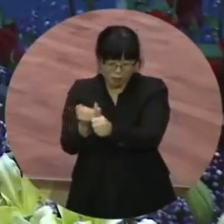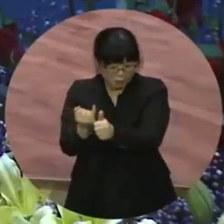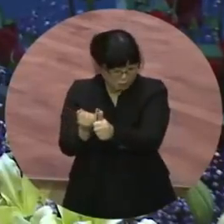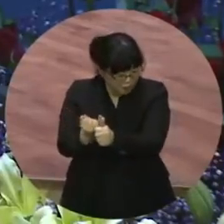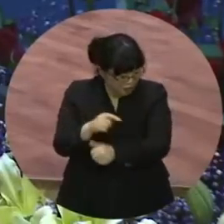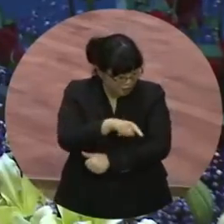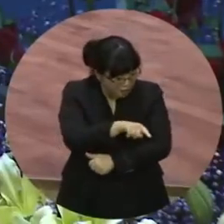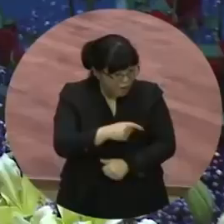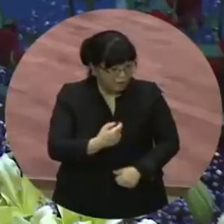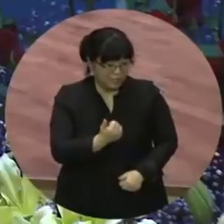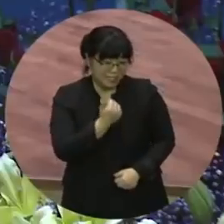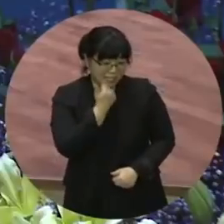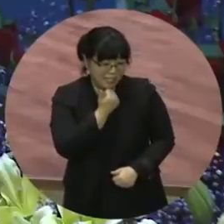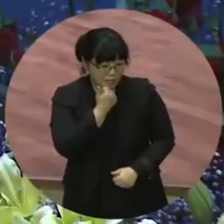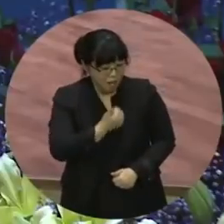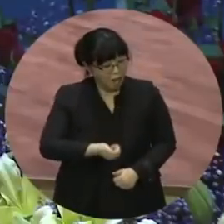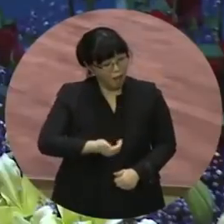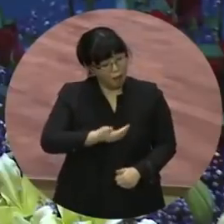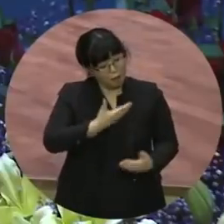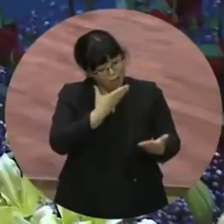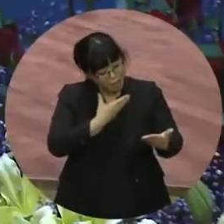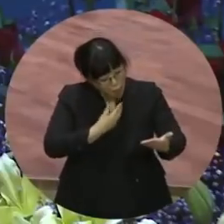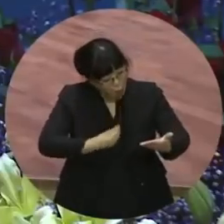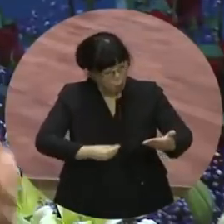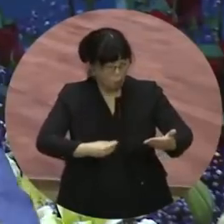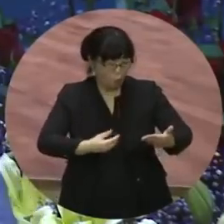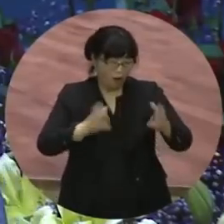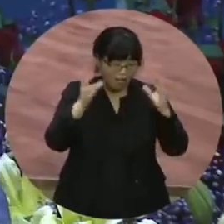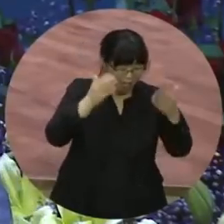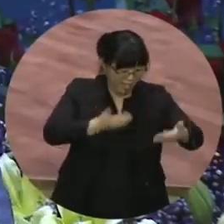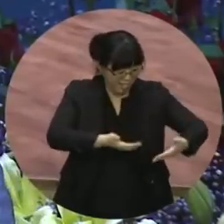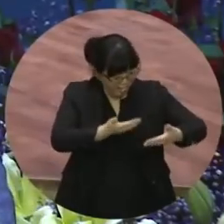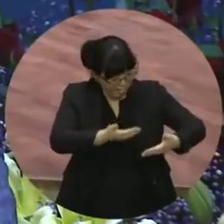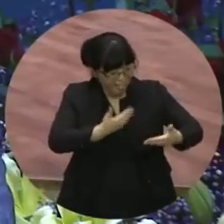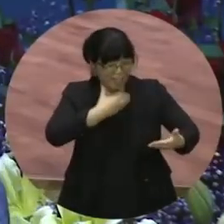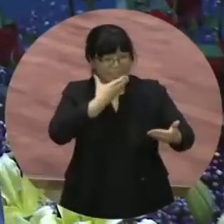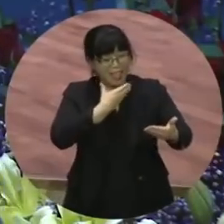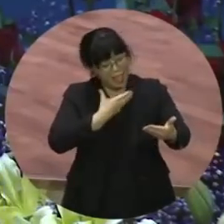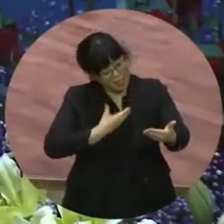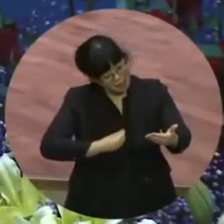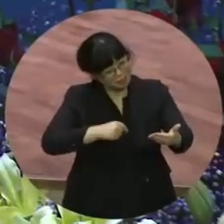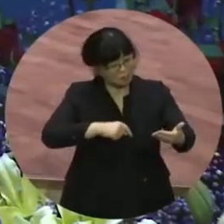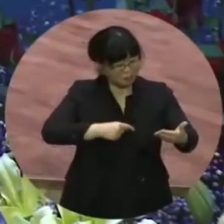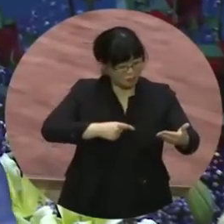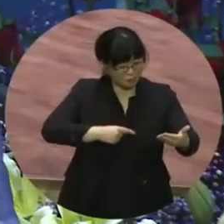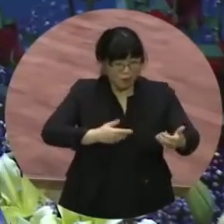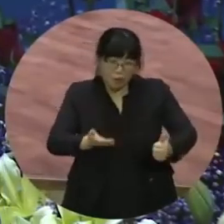이삭을 키우면서 너무너무 행복한 나날을 보내고 있었어요.